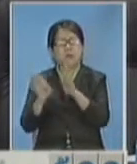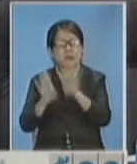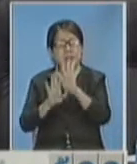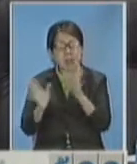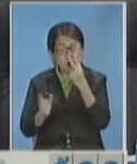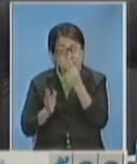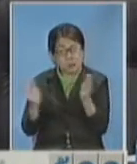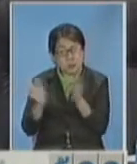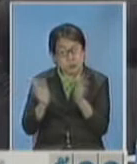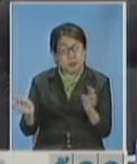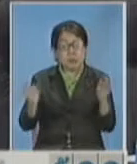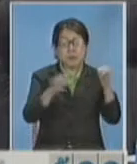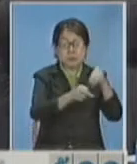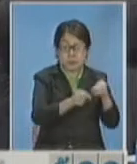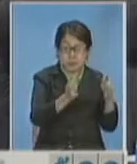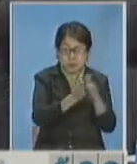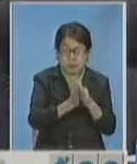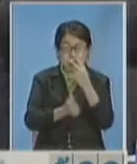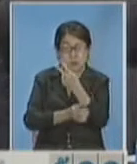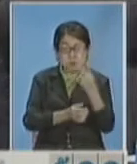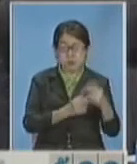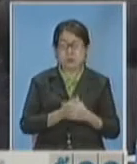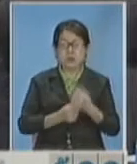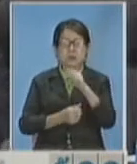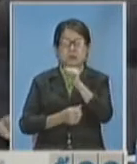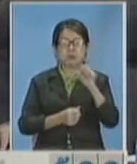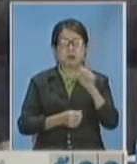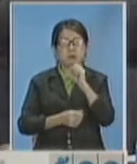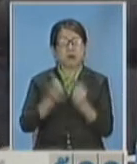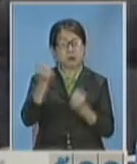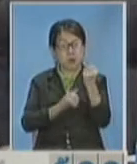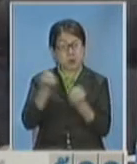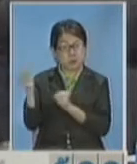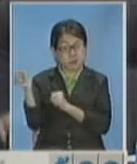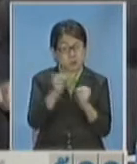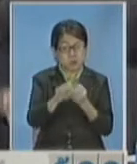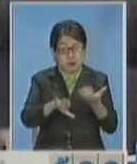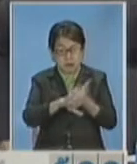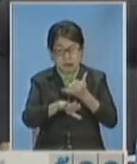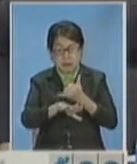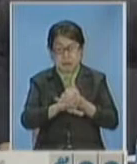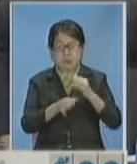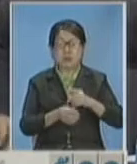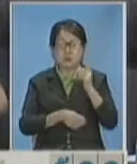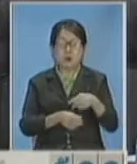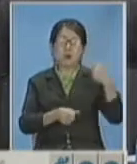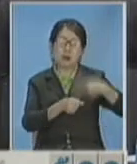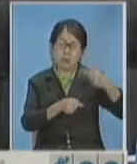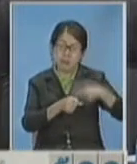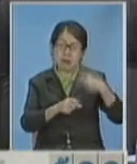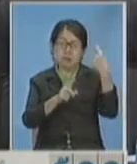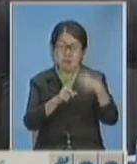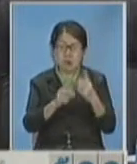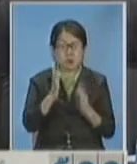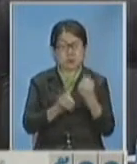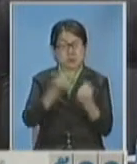มแต่อย่างไรก็ตามสมาชิกก็ให้ความเห็นว่าถ้าจะซื้อรถบริการนักเรียนเนี่ยมันจะต้องพูดเรื่องค่าน้ำมันรถค่าพนัก